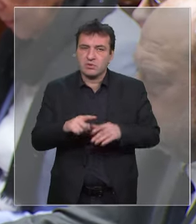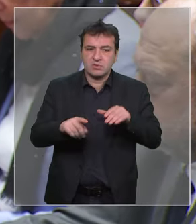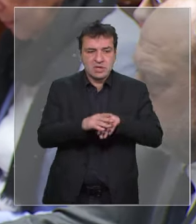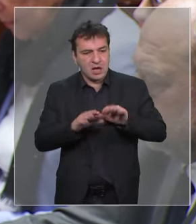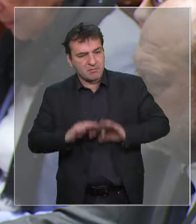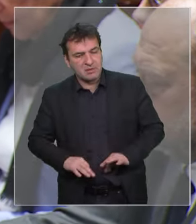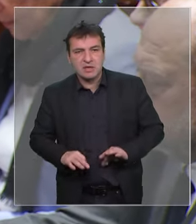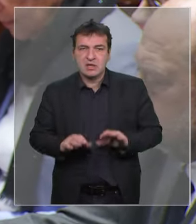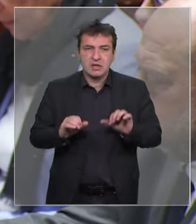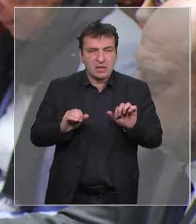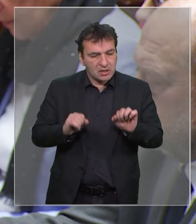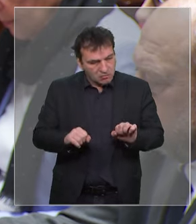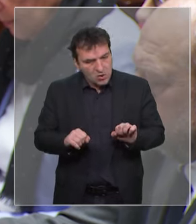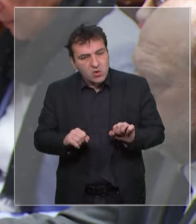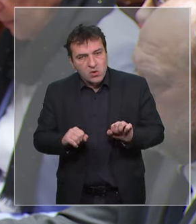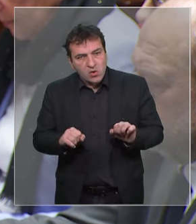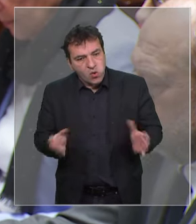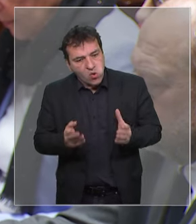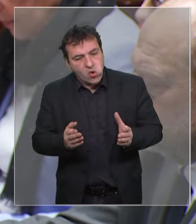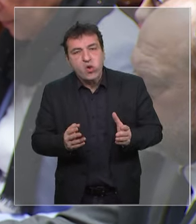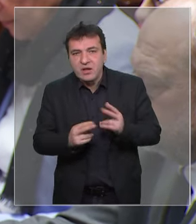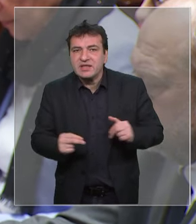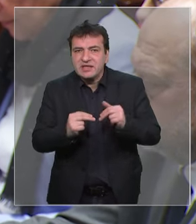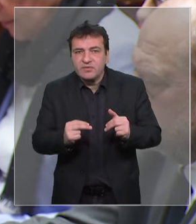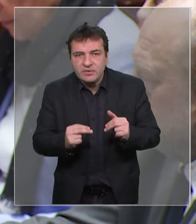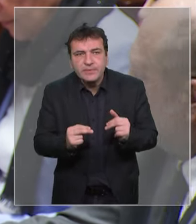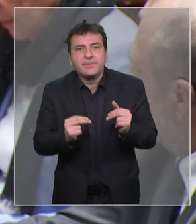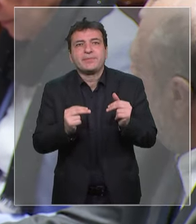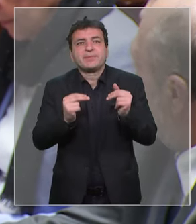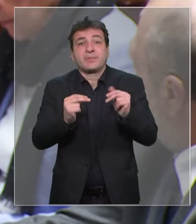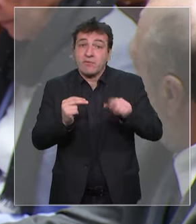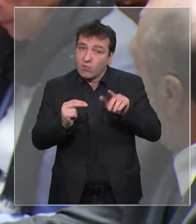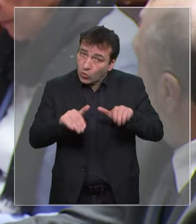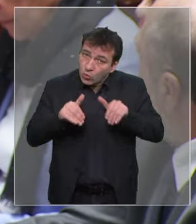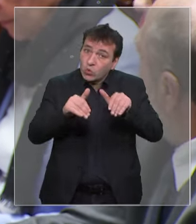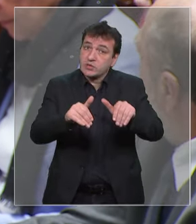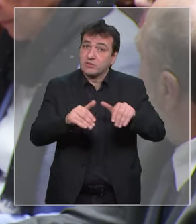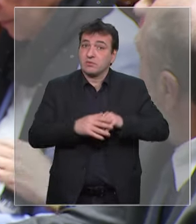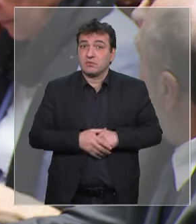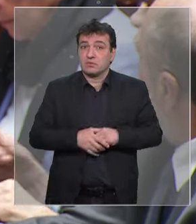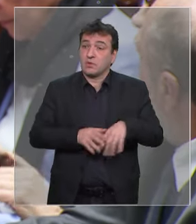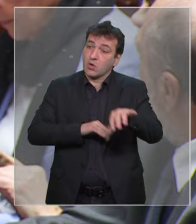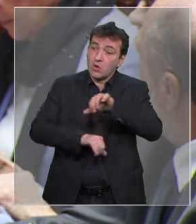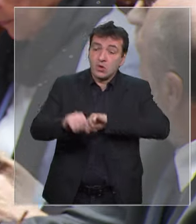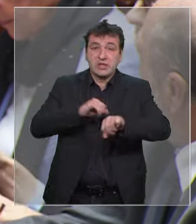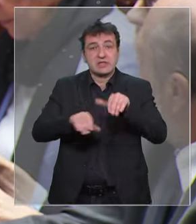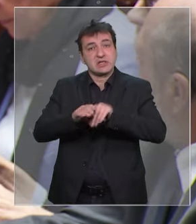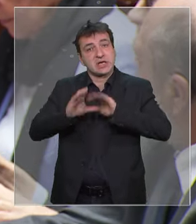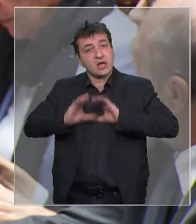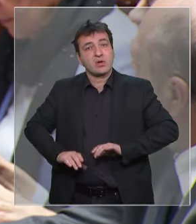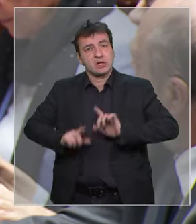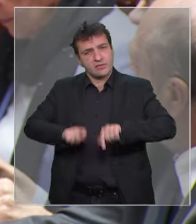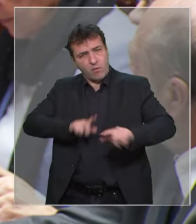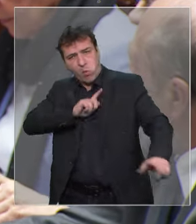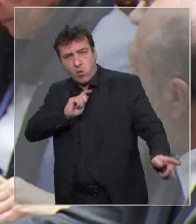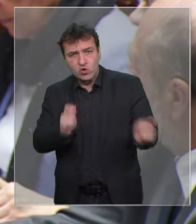de commencer à s'élever. Il faut évidemment poursuivre, aller plus loin sur le primaire, transformer profondément notre organisation au collège, améliorer